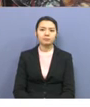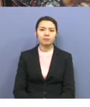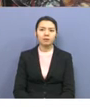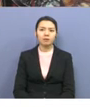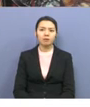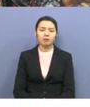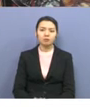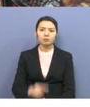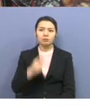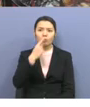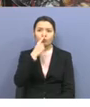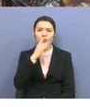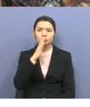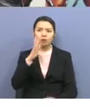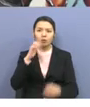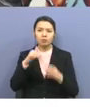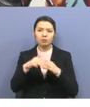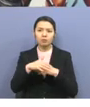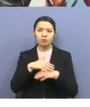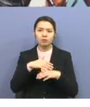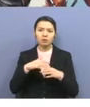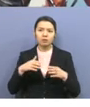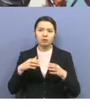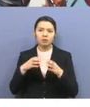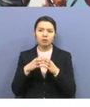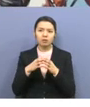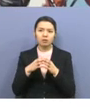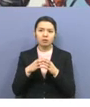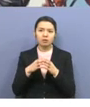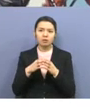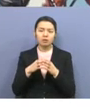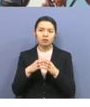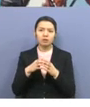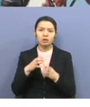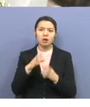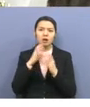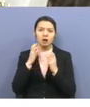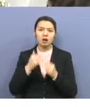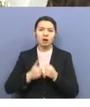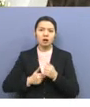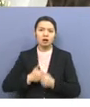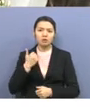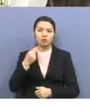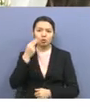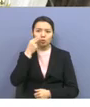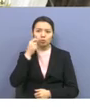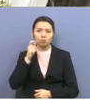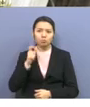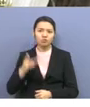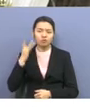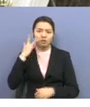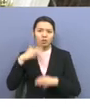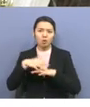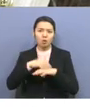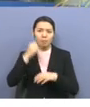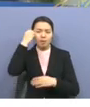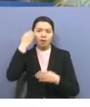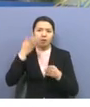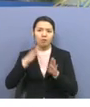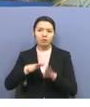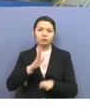Елдің жарқын болашағы үшін толарсақтан саз, тобығынан қан кешіп ұланғайыр атырапты сақтап қалған батырлардың ерліктері халық жанында мәңгілік